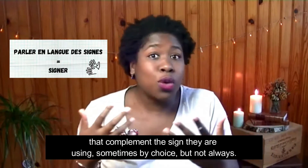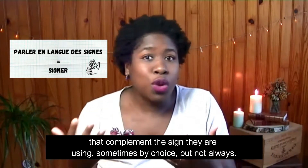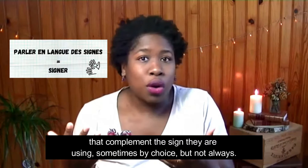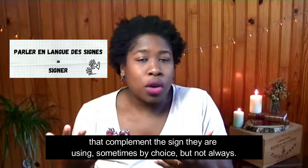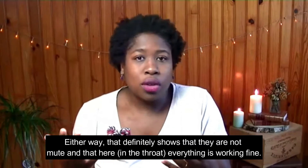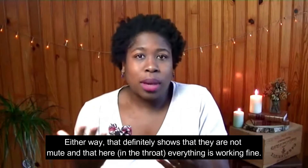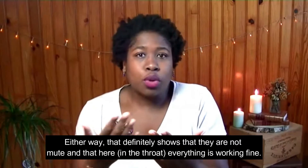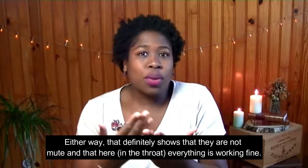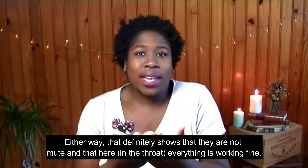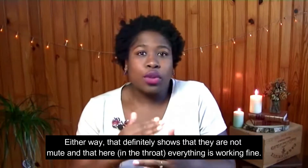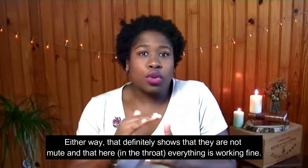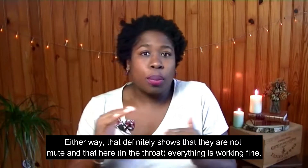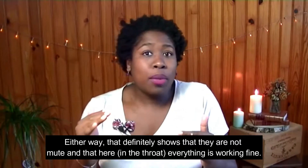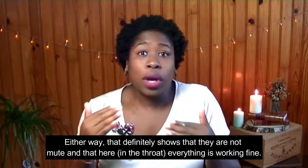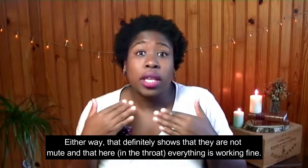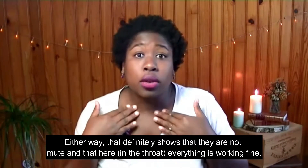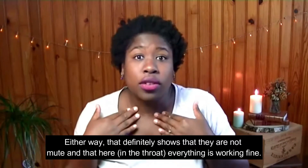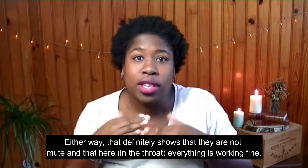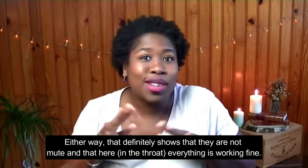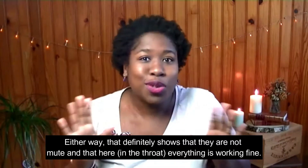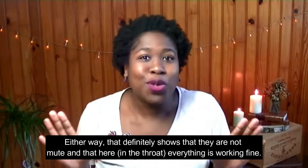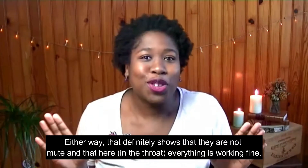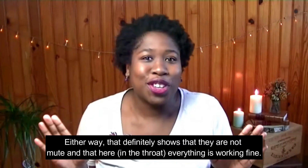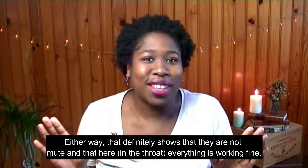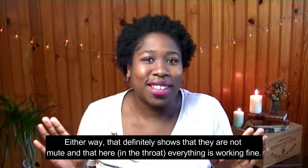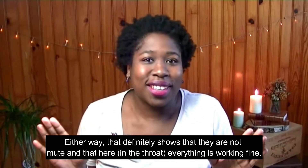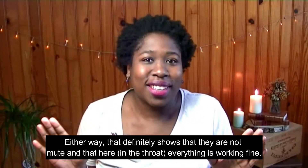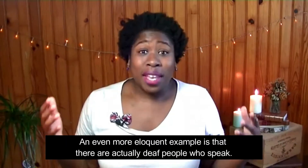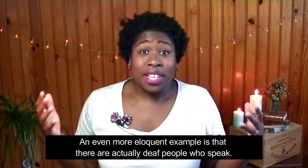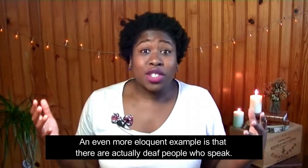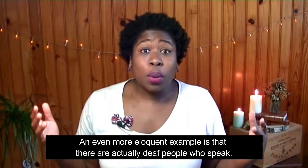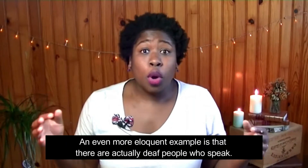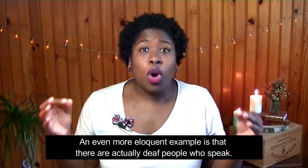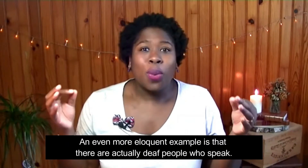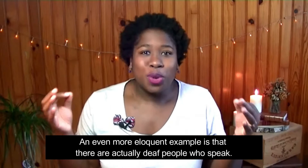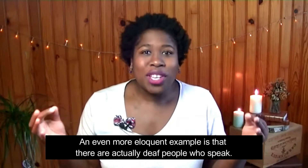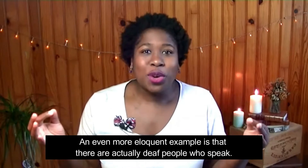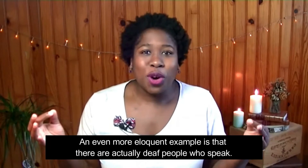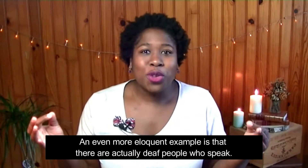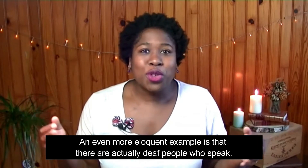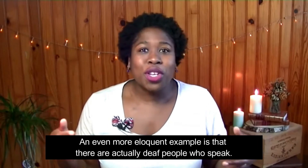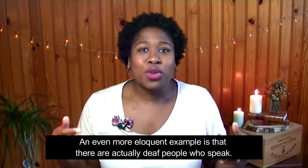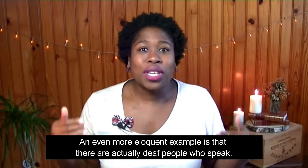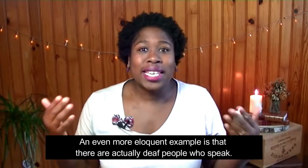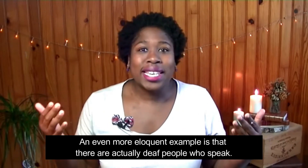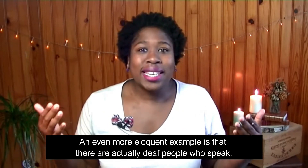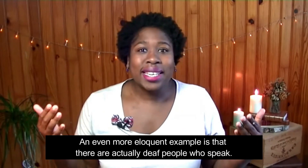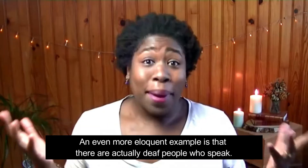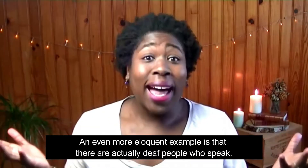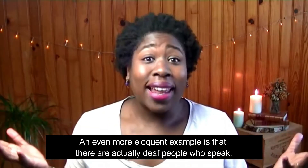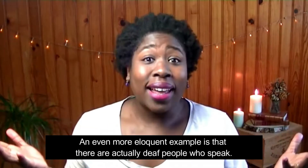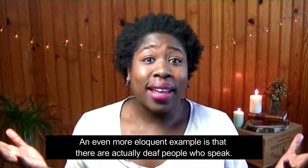volontaires ou non. Donc ça montre bien qu'elles ne sont pas muettes et que ici, tout fonctionne. Et un exemple encore plus éloquent, ce sont les sourds